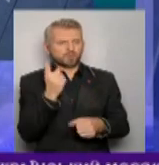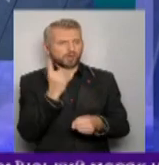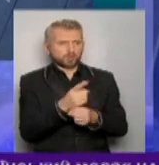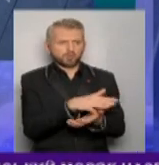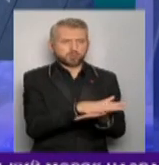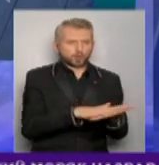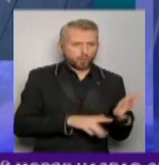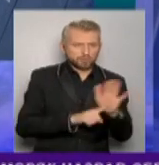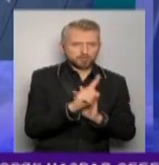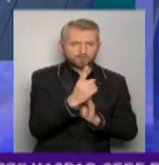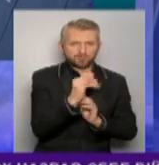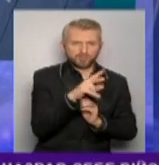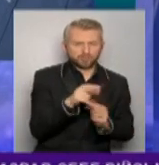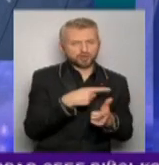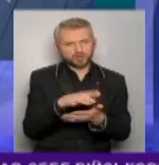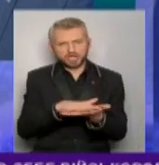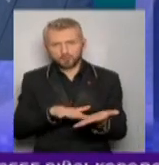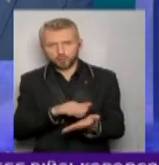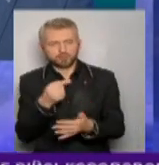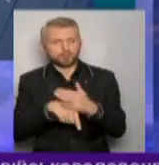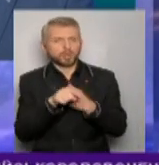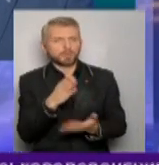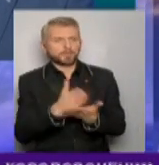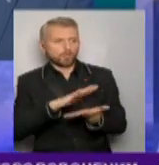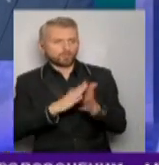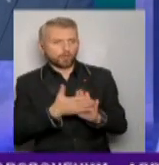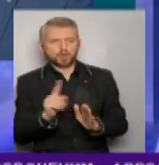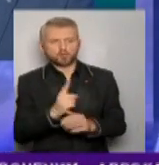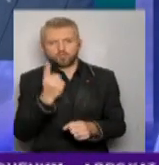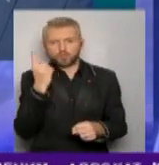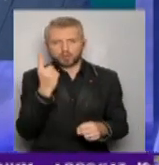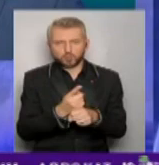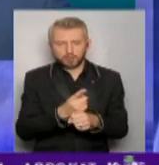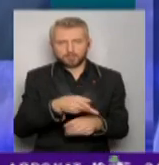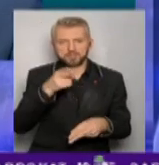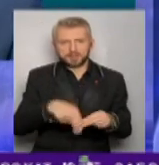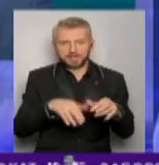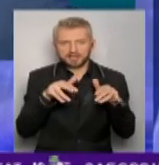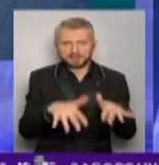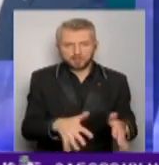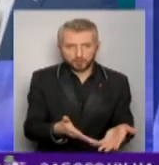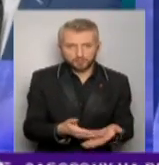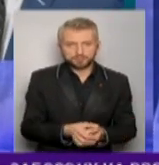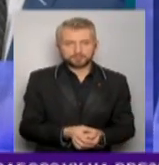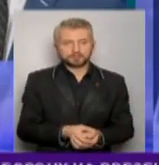1 січня, чи не продовжимо, бо там є умова, що мораторій припиняє дію,